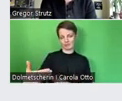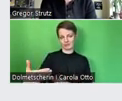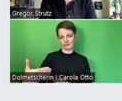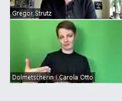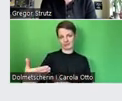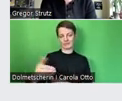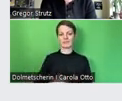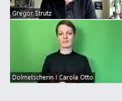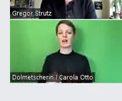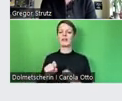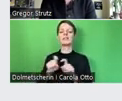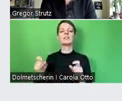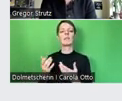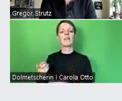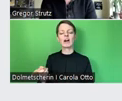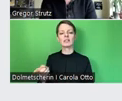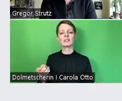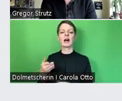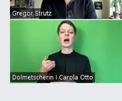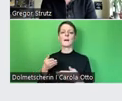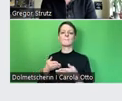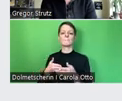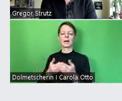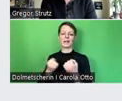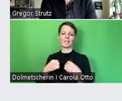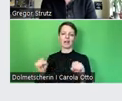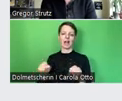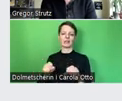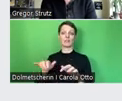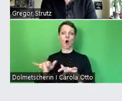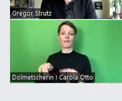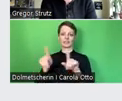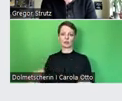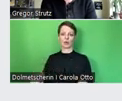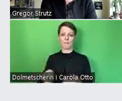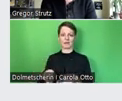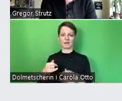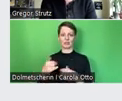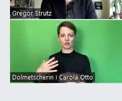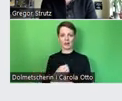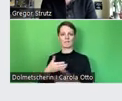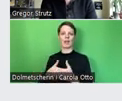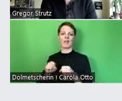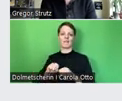damit beschäftigt, wie die Barrierefreiheit in Office-Dokumenten realisiert werden kann.